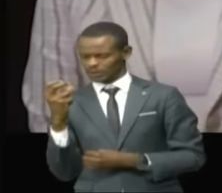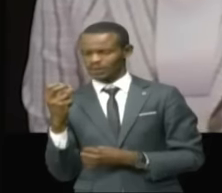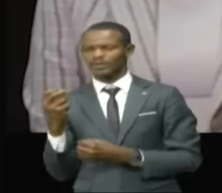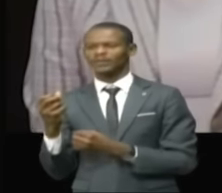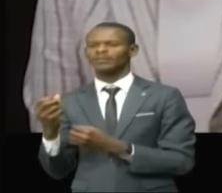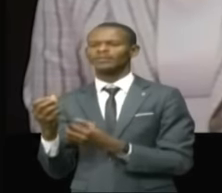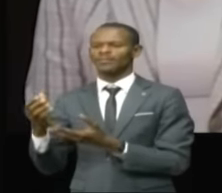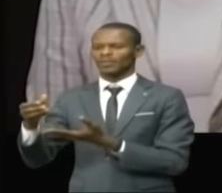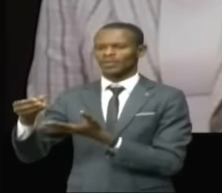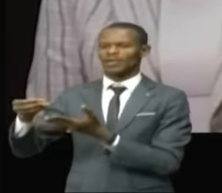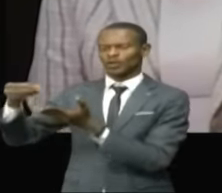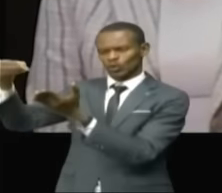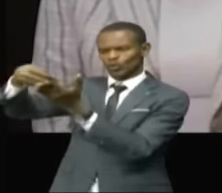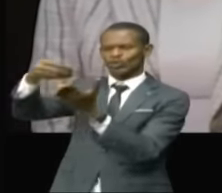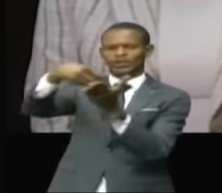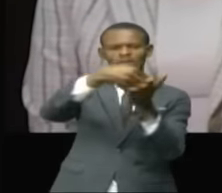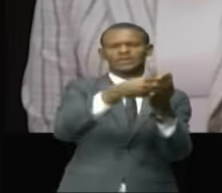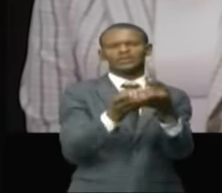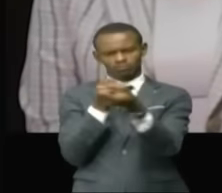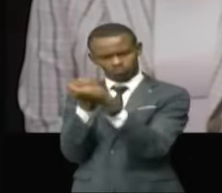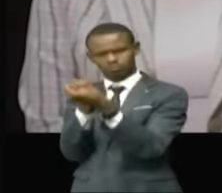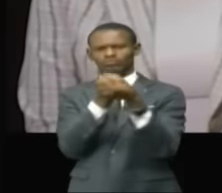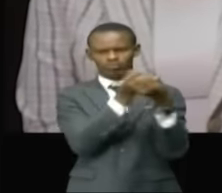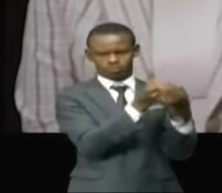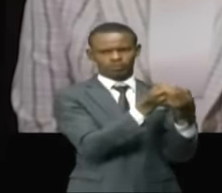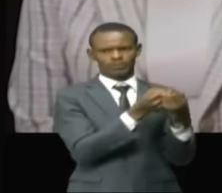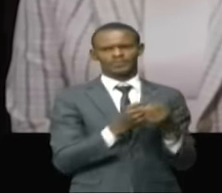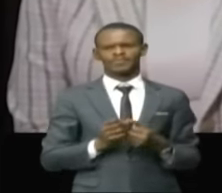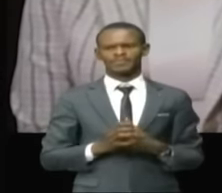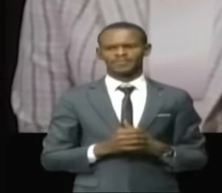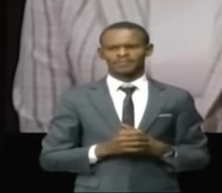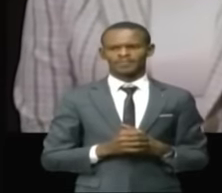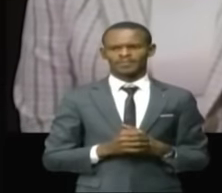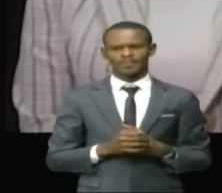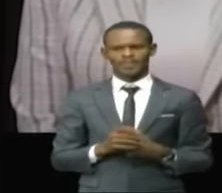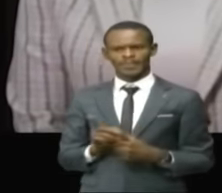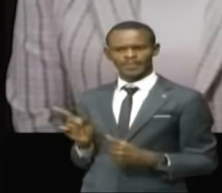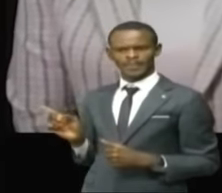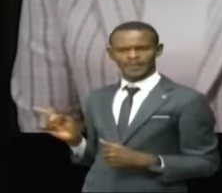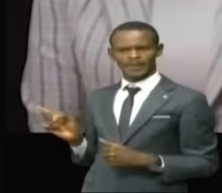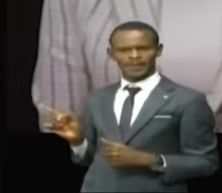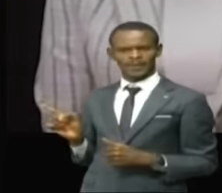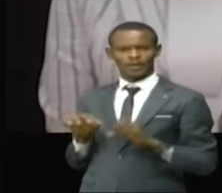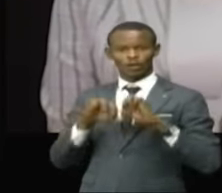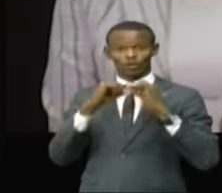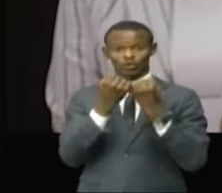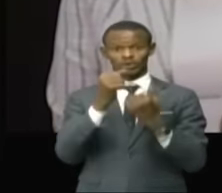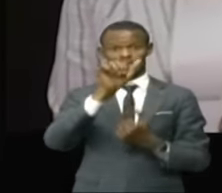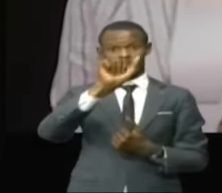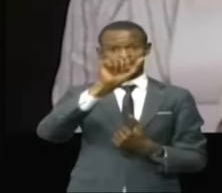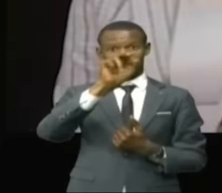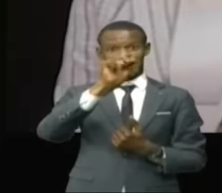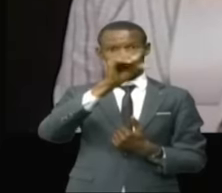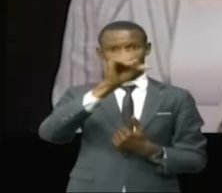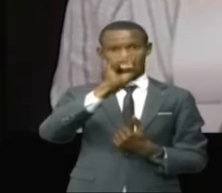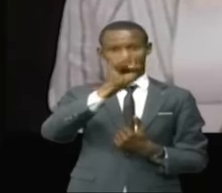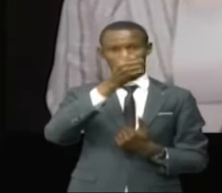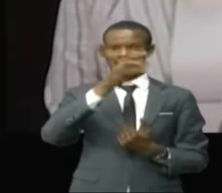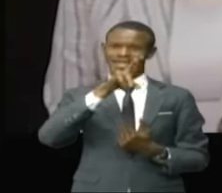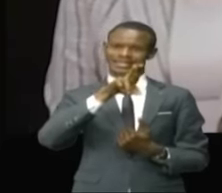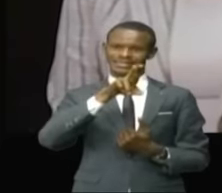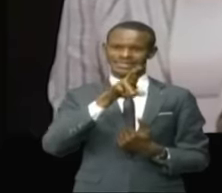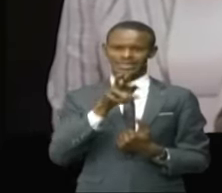avait initié une vision sur le développement des ETD, sur les stratégies qui peuvent permettre de mobiliser des moyens pour